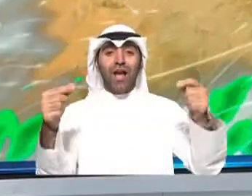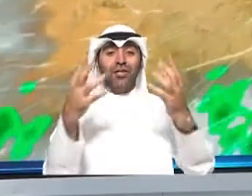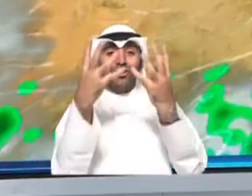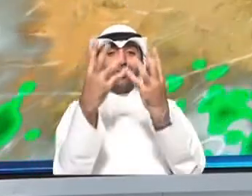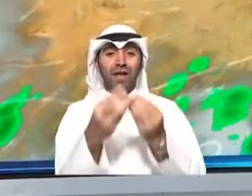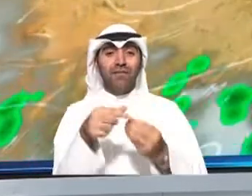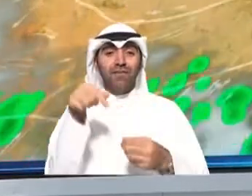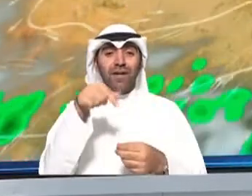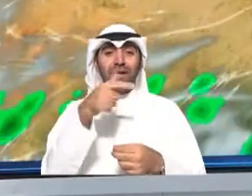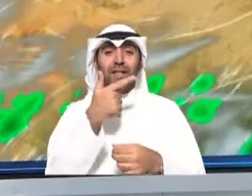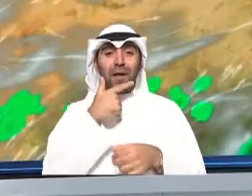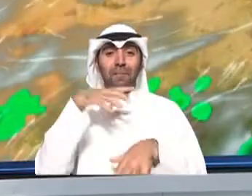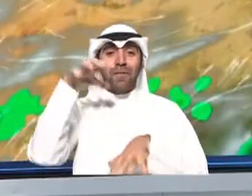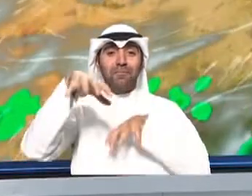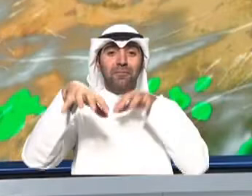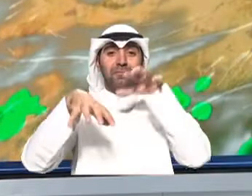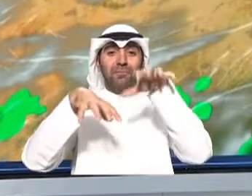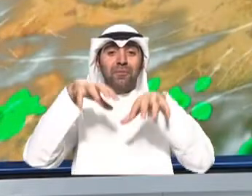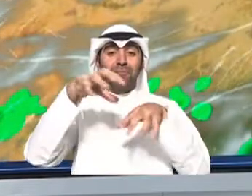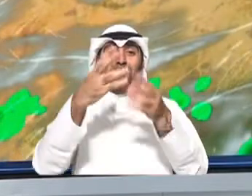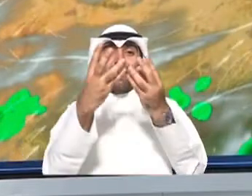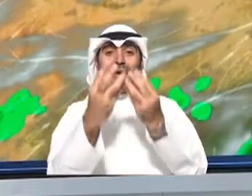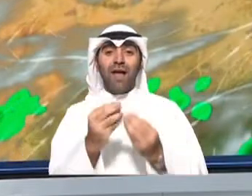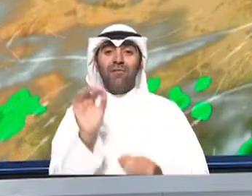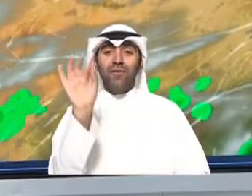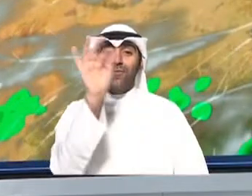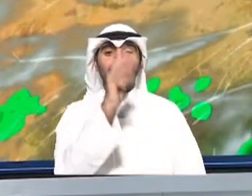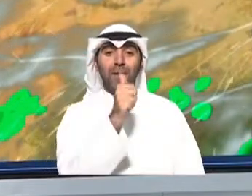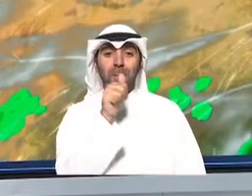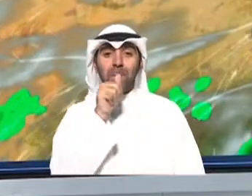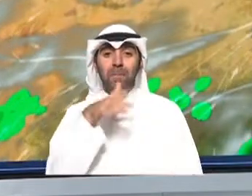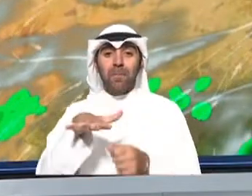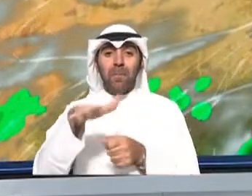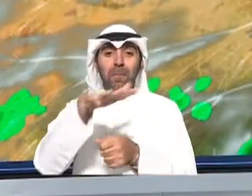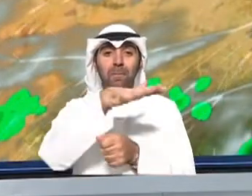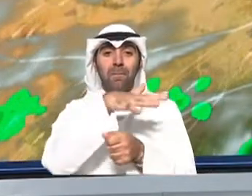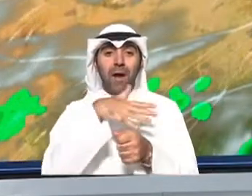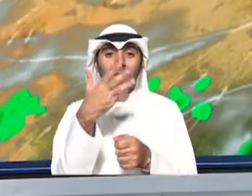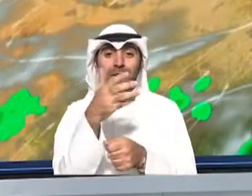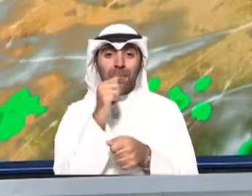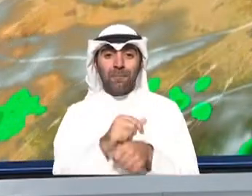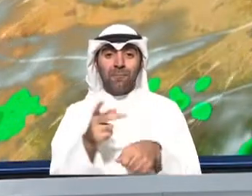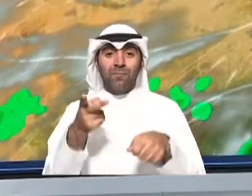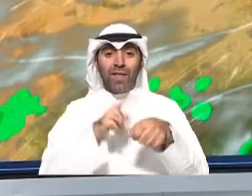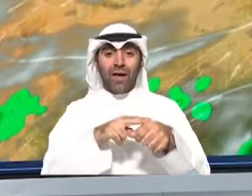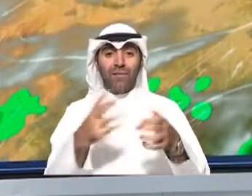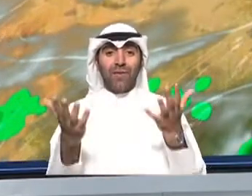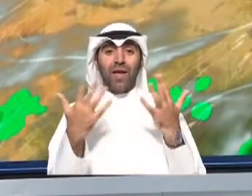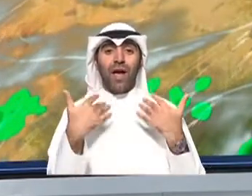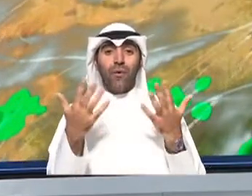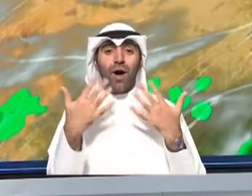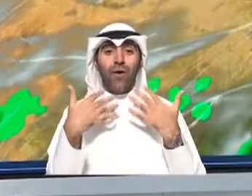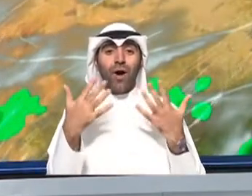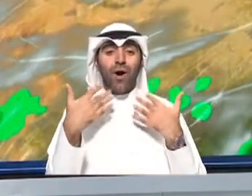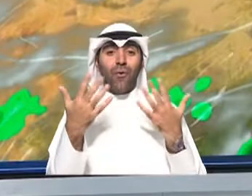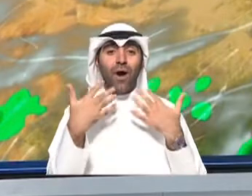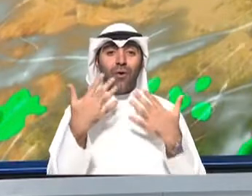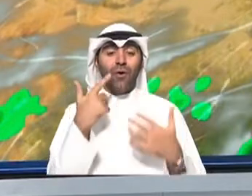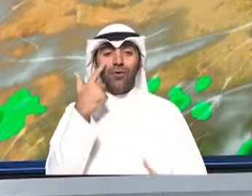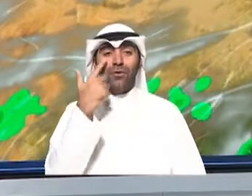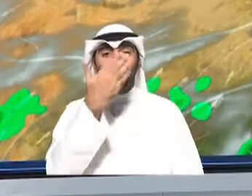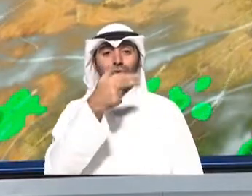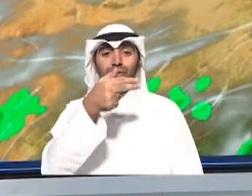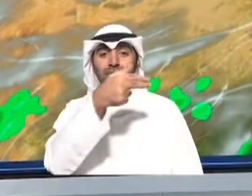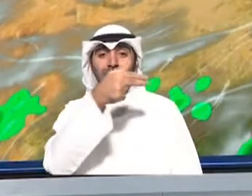بين الرياح الجنوبية الشرقية إلى رياح متقلبة الاتجاه. كذلك الرياح الغربية والجنوبية الغربية خاصة في المناطق الغربية من